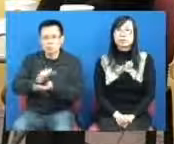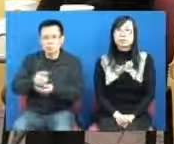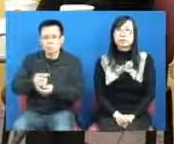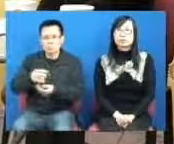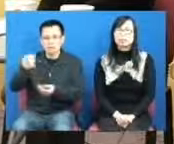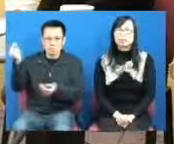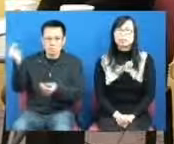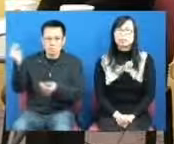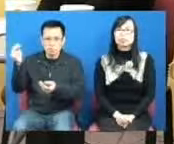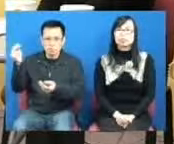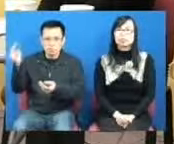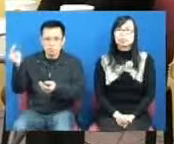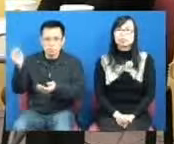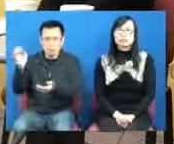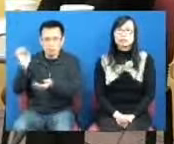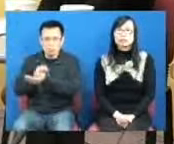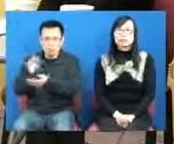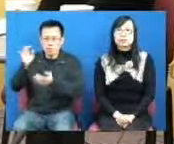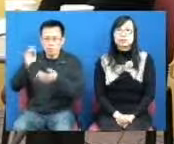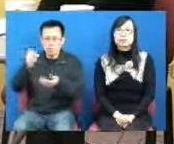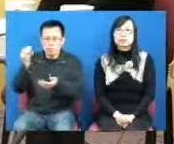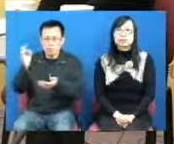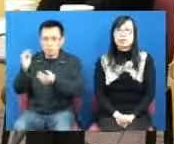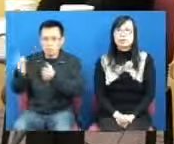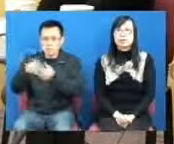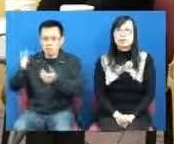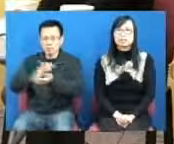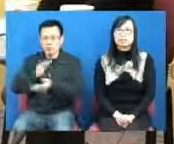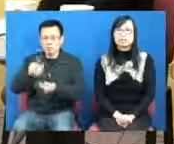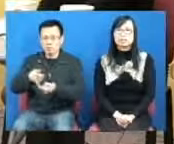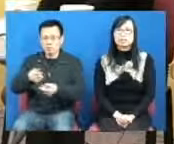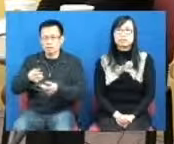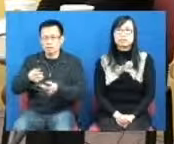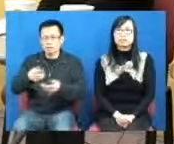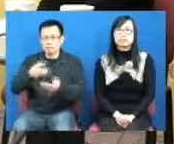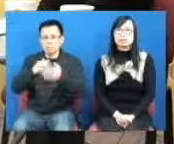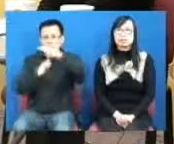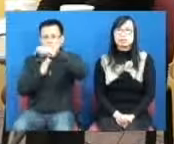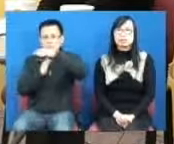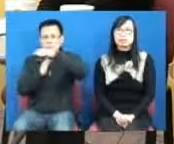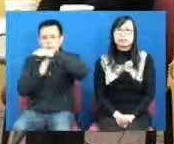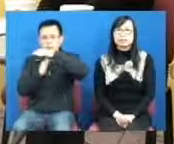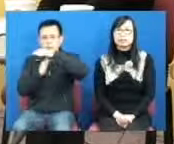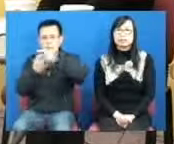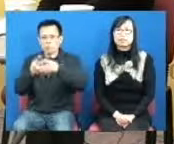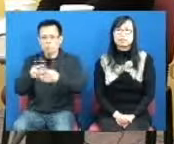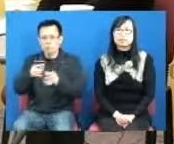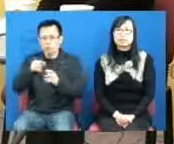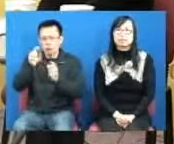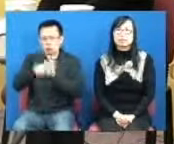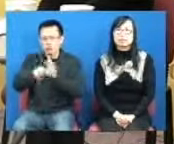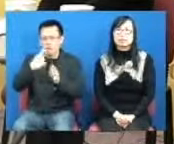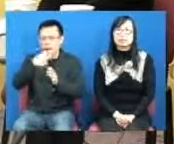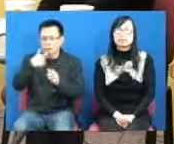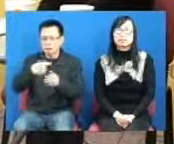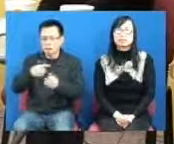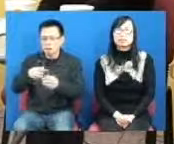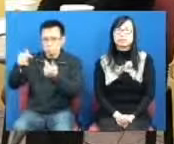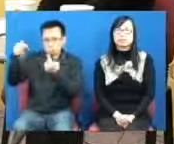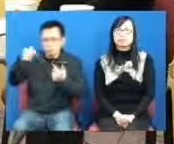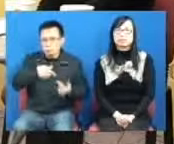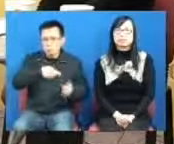以後他只是派這一年他以後都不派的話那我這個戶口是不是永遠都來管這6,000元呢那不要